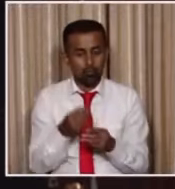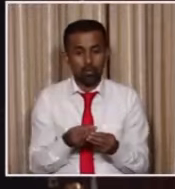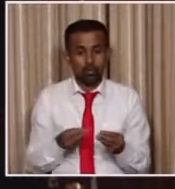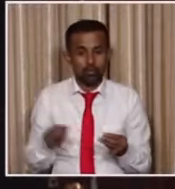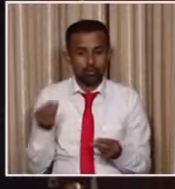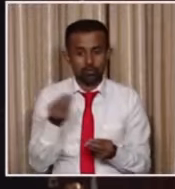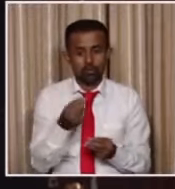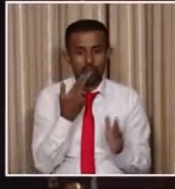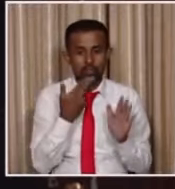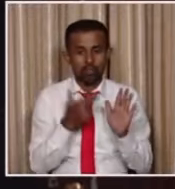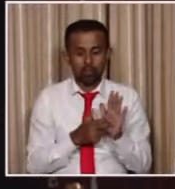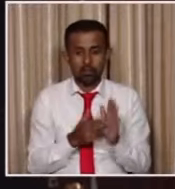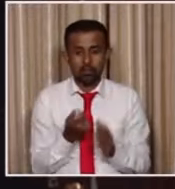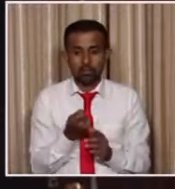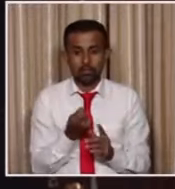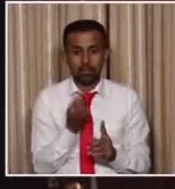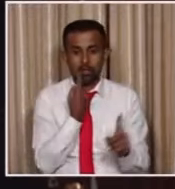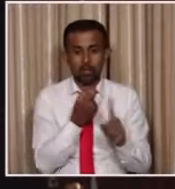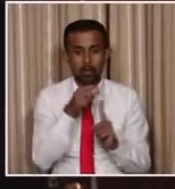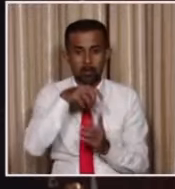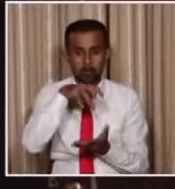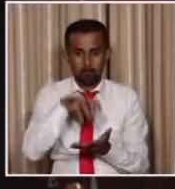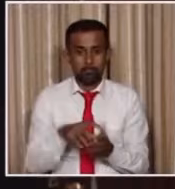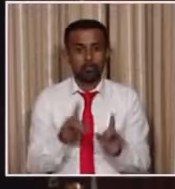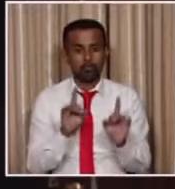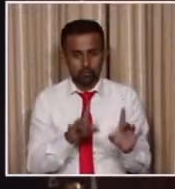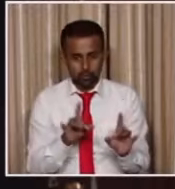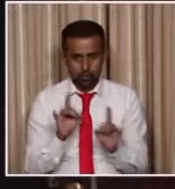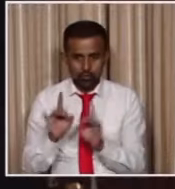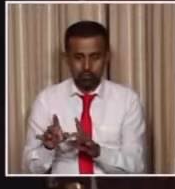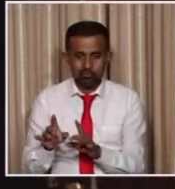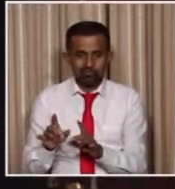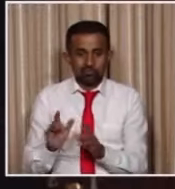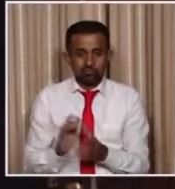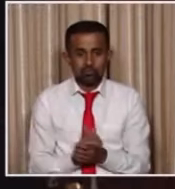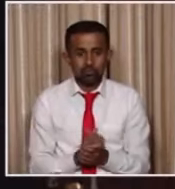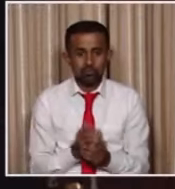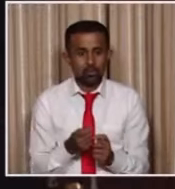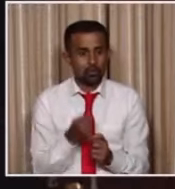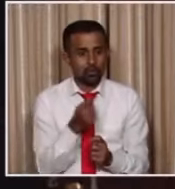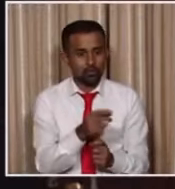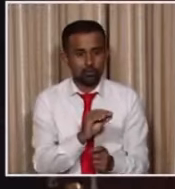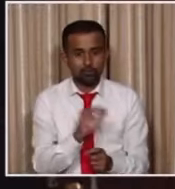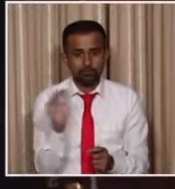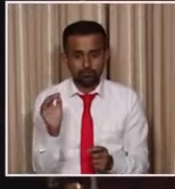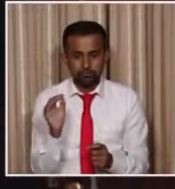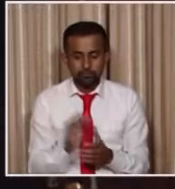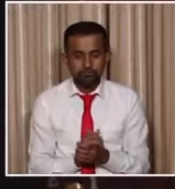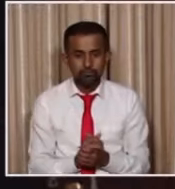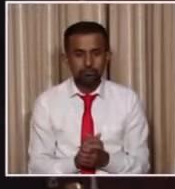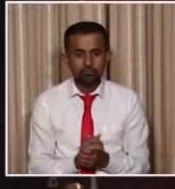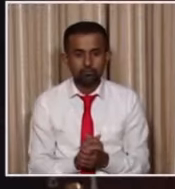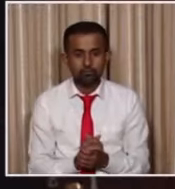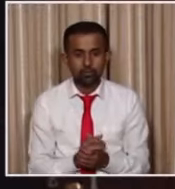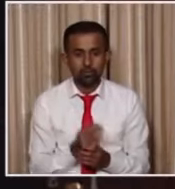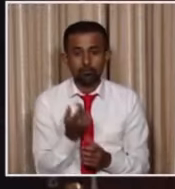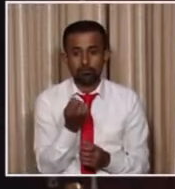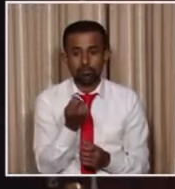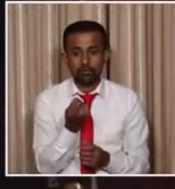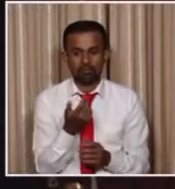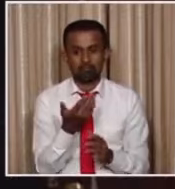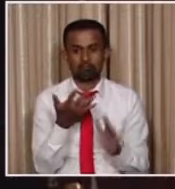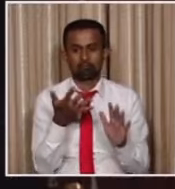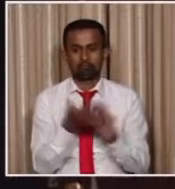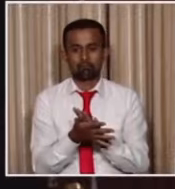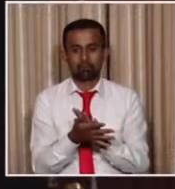කිරීමකදී මුද්දර ගාස්තු මධ්‍යම පළාත් සභාවට අදාළව ඒ ගෙව්වට පස්සේ ඒ මුදල වැරදීමක්